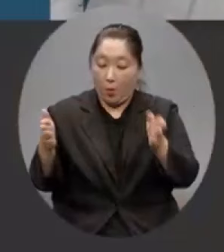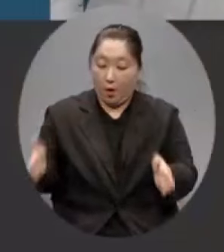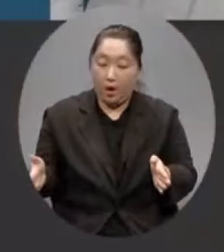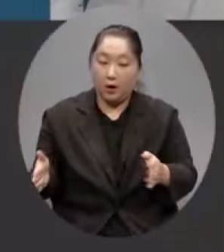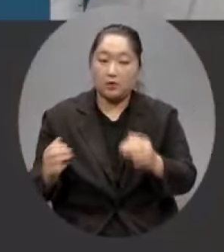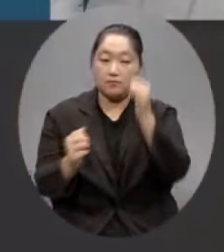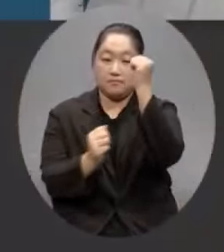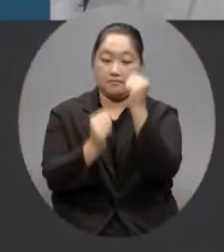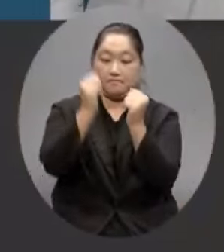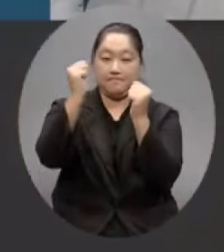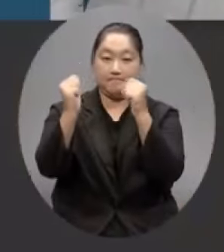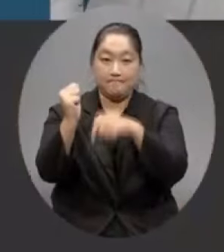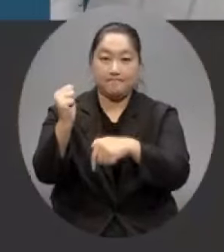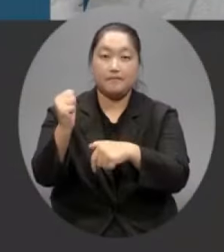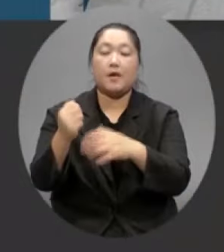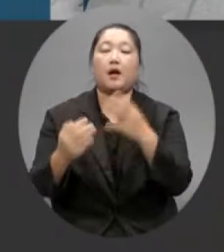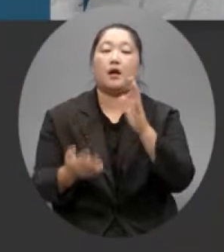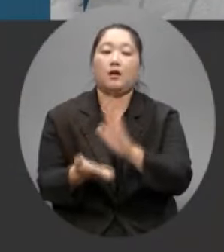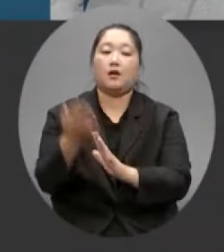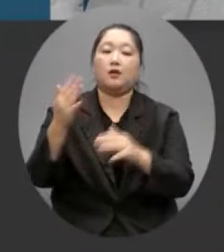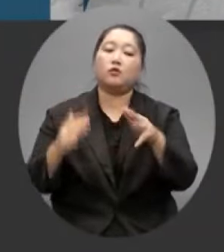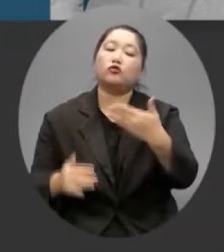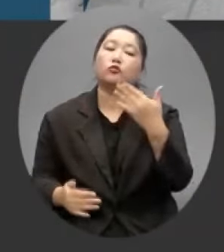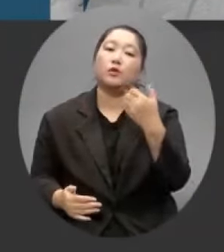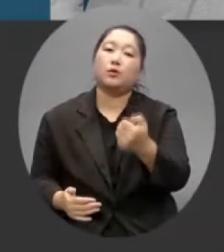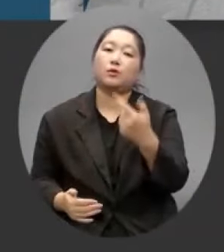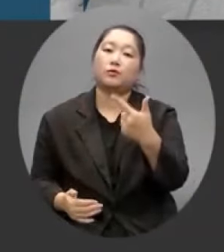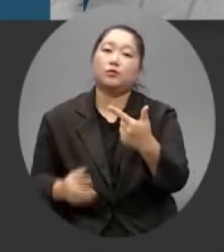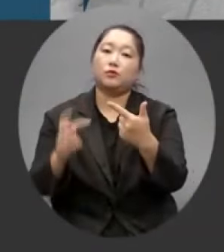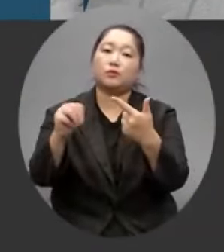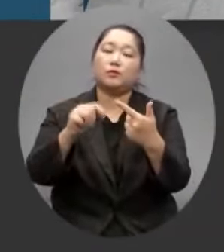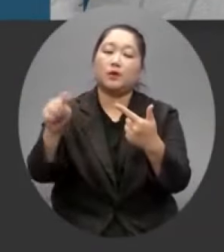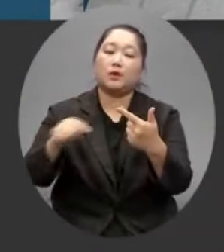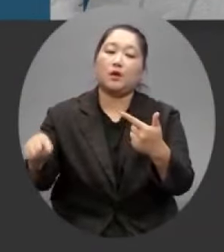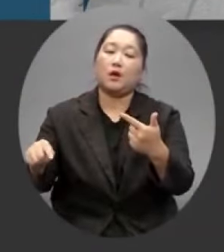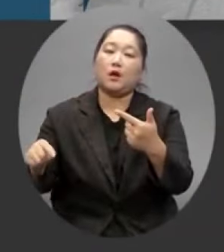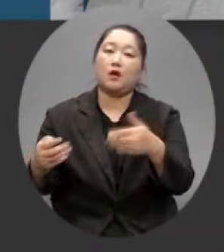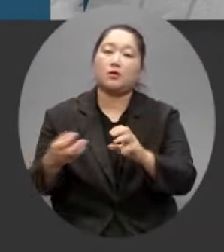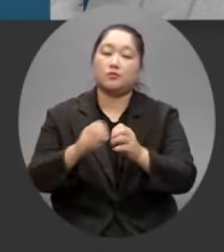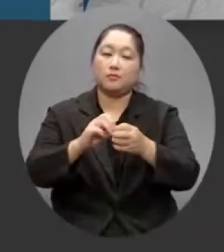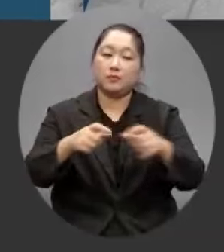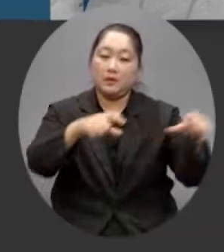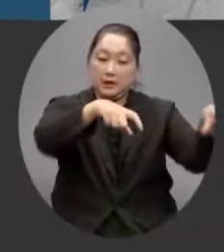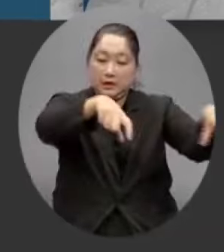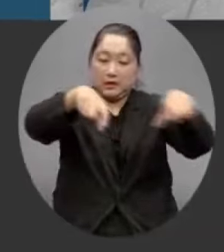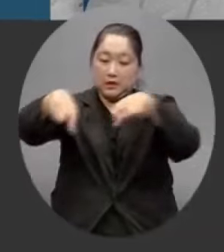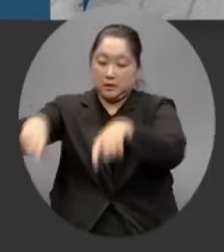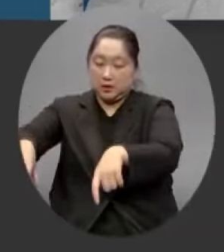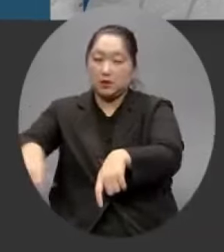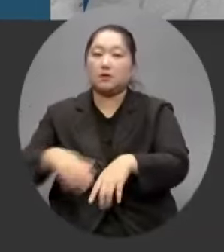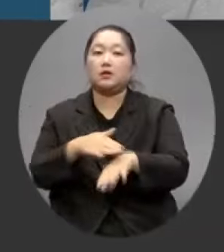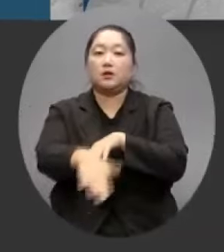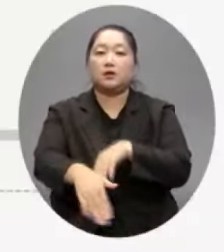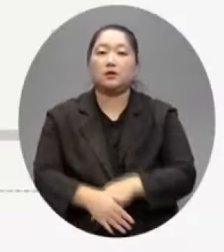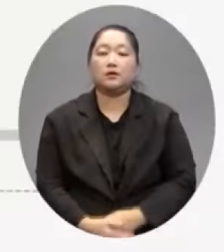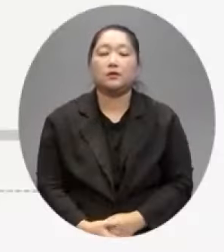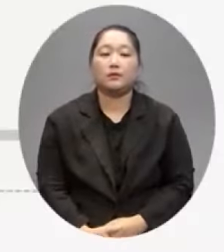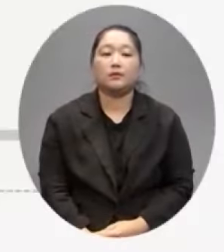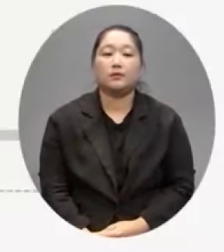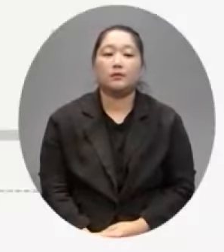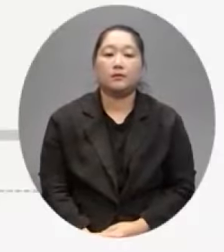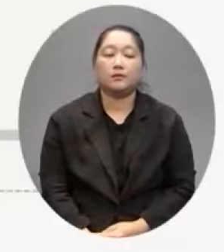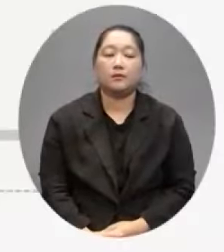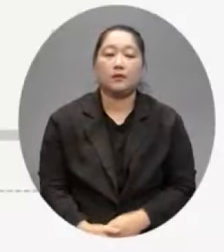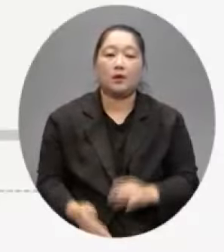기둥을 세우고 그 위에 956제곱미터 면적의 조립식 건물을 집어넣는 방식입니다.